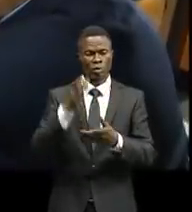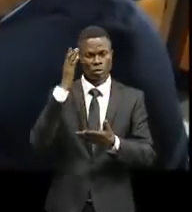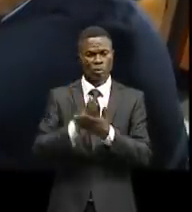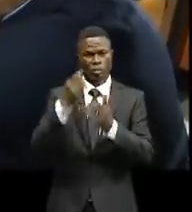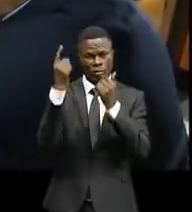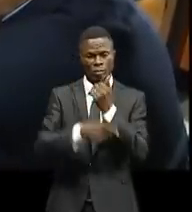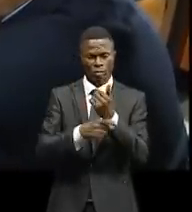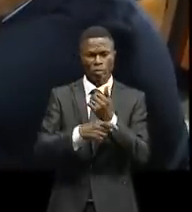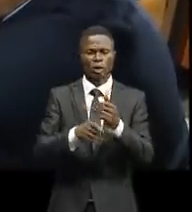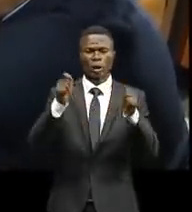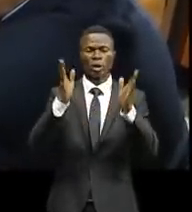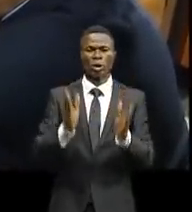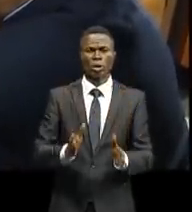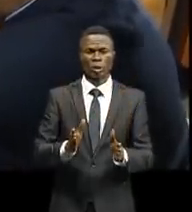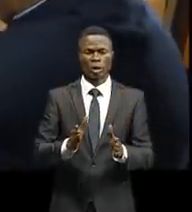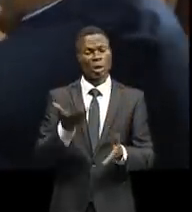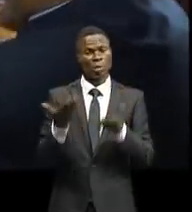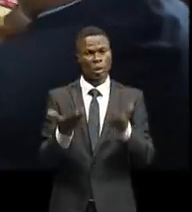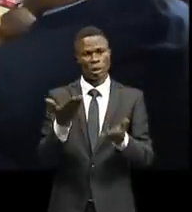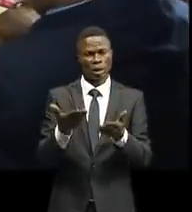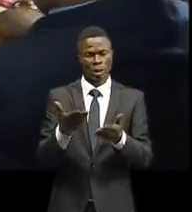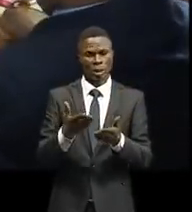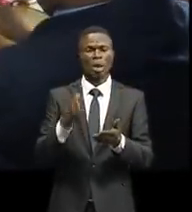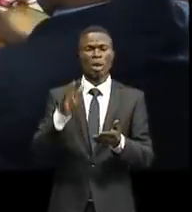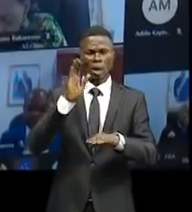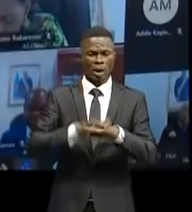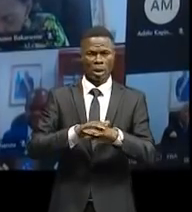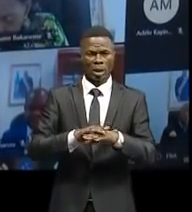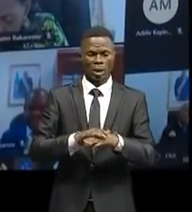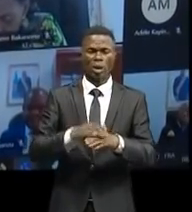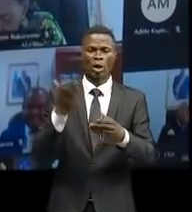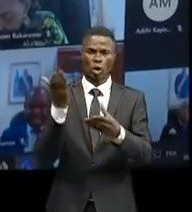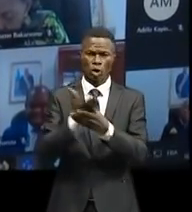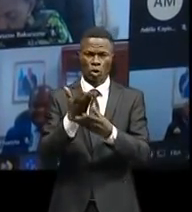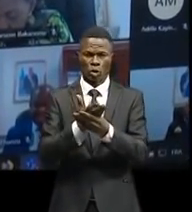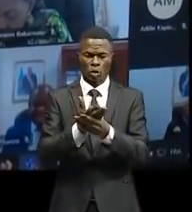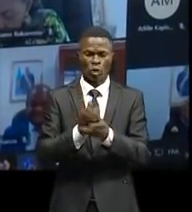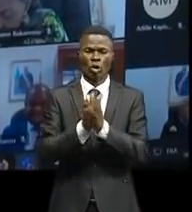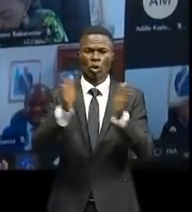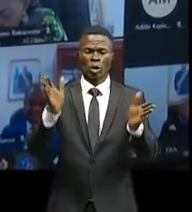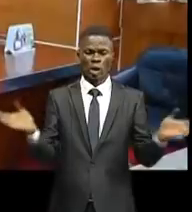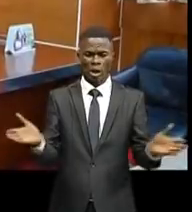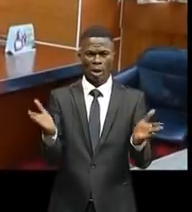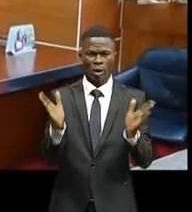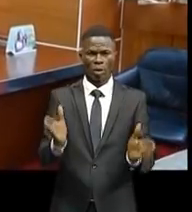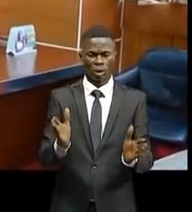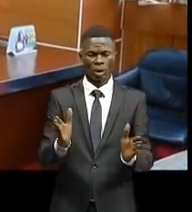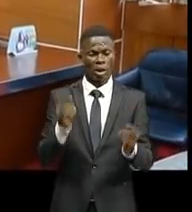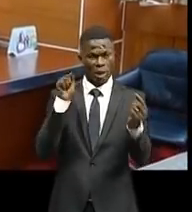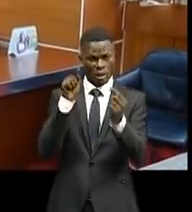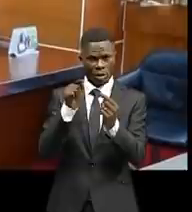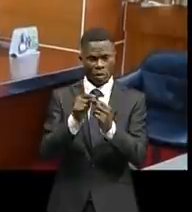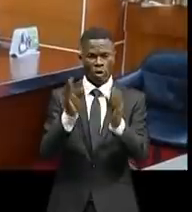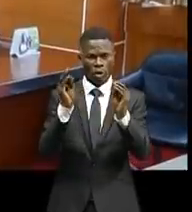à la dépénalisation des délits de presse qui pourra être précédé par un moratoire dont les modalités d'encadrement feront l'objet